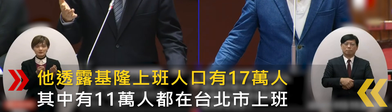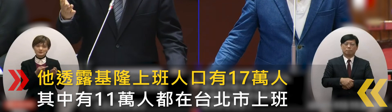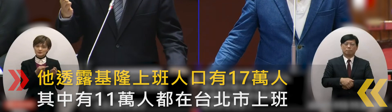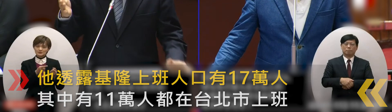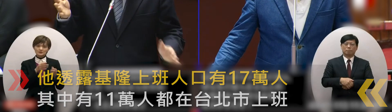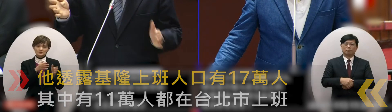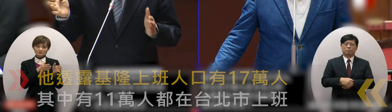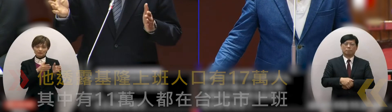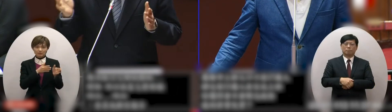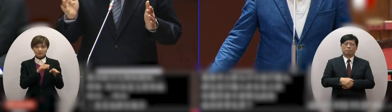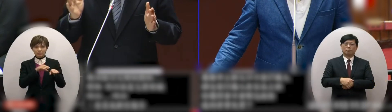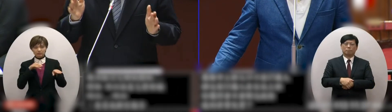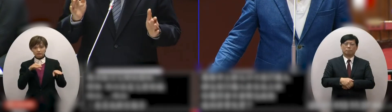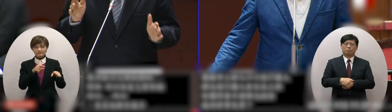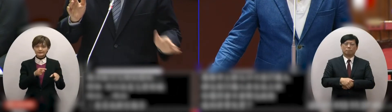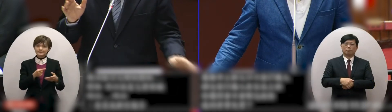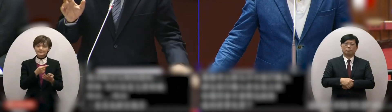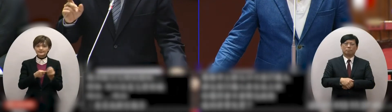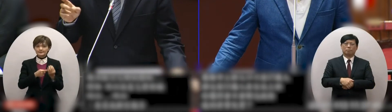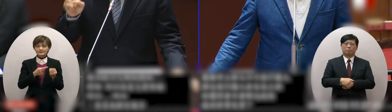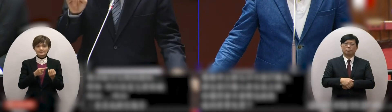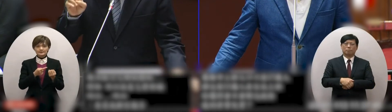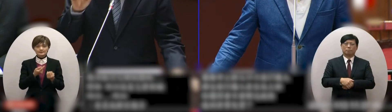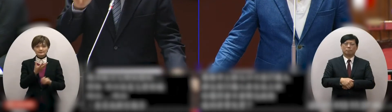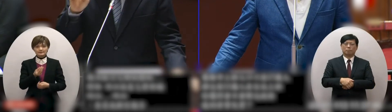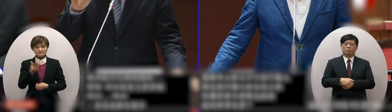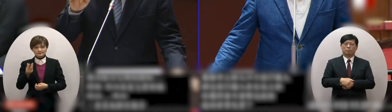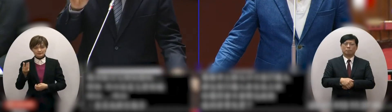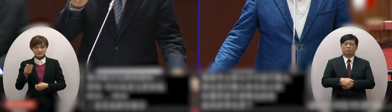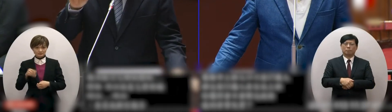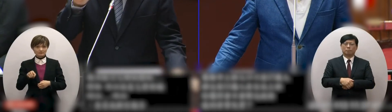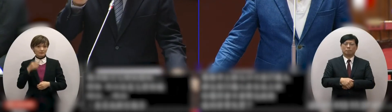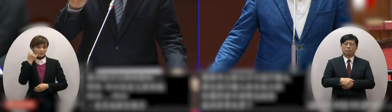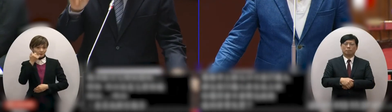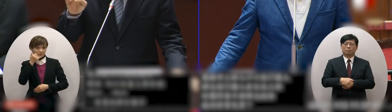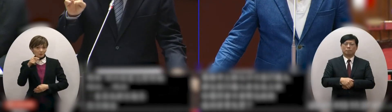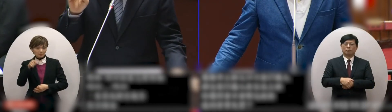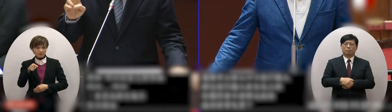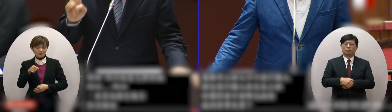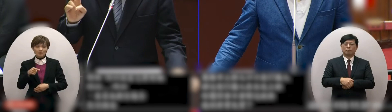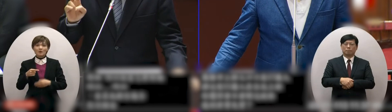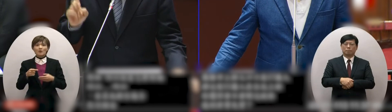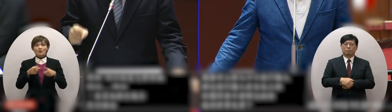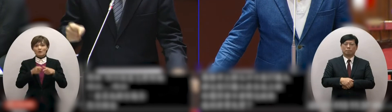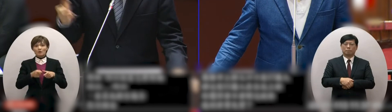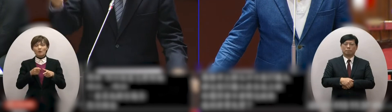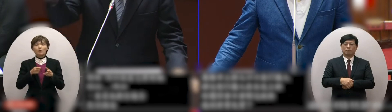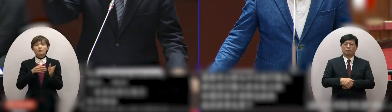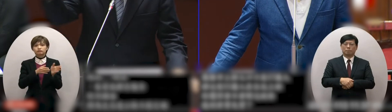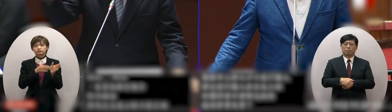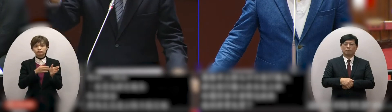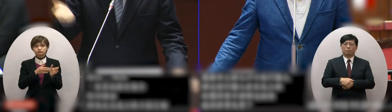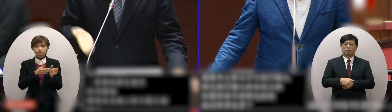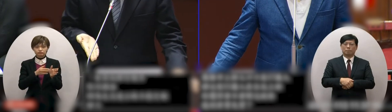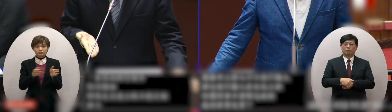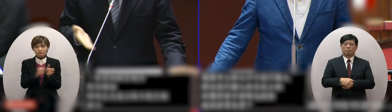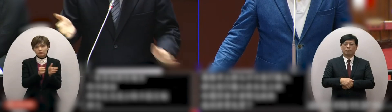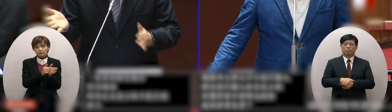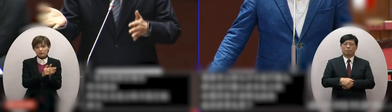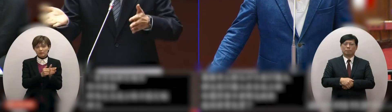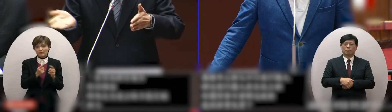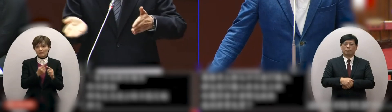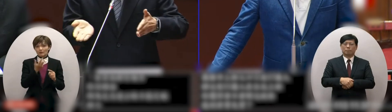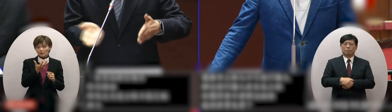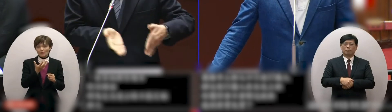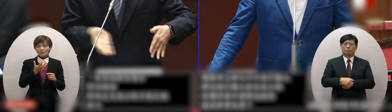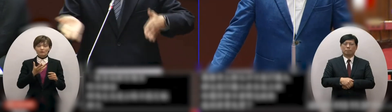次，所以一般像基隆是全国公共运输使用率第二高的城市。所以我们现在才有基隆捷运，就